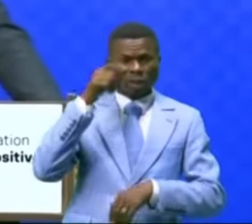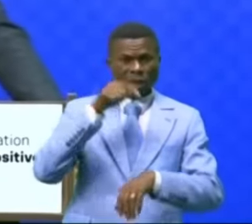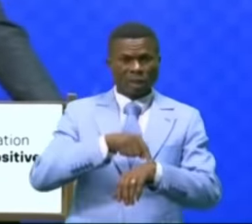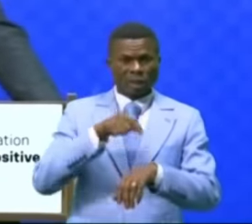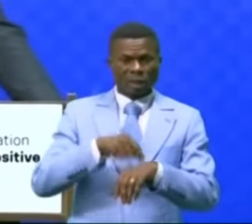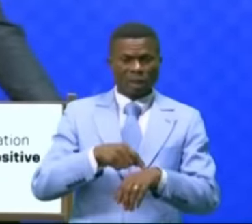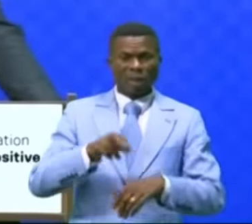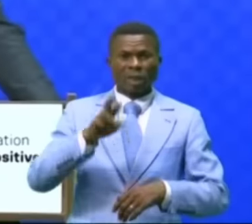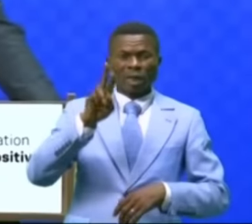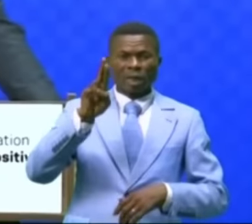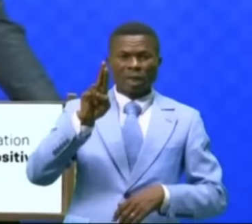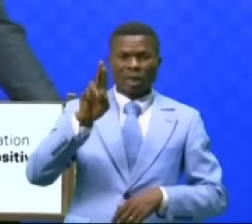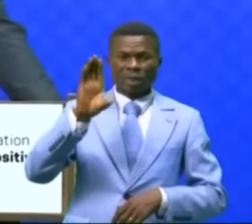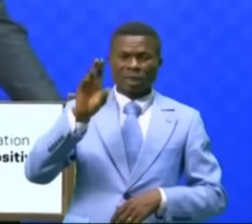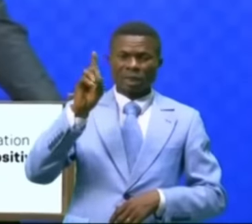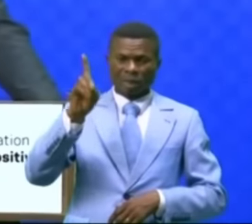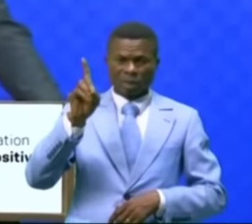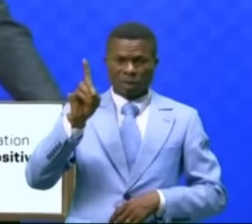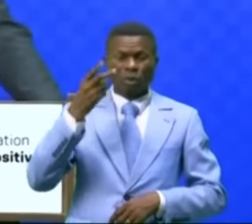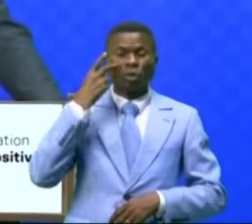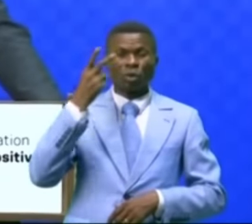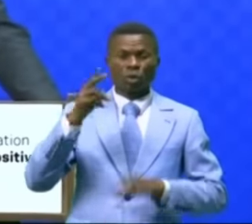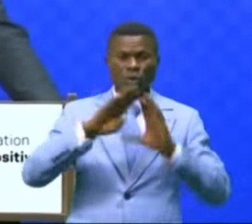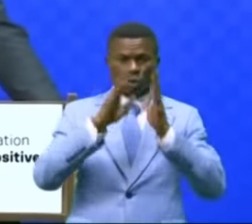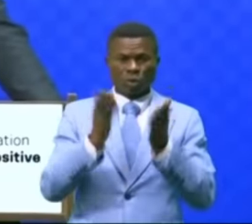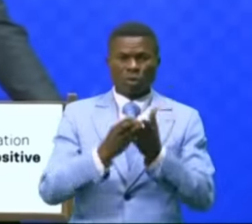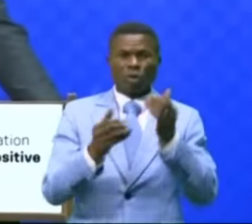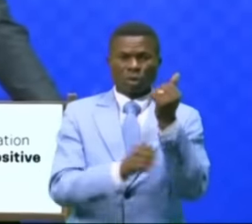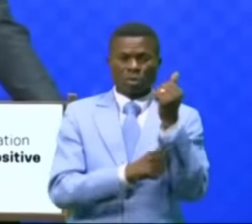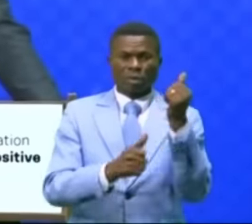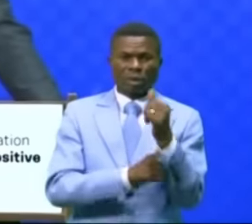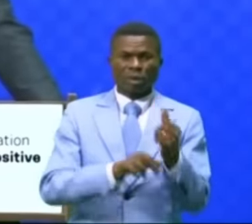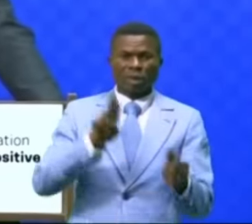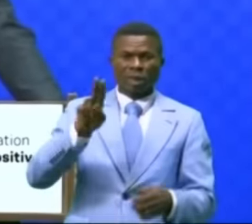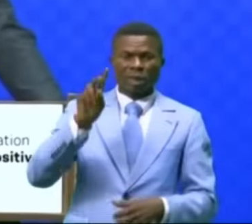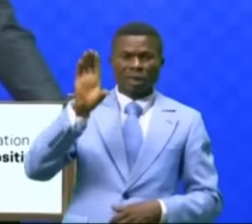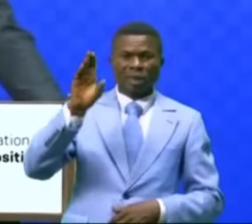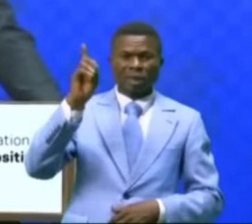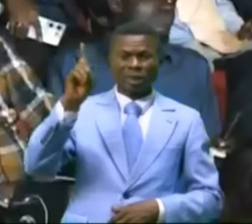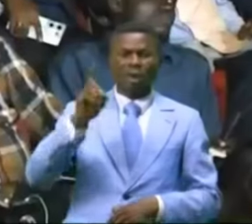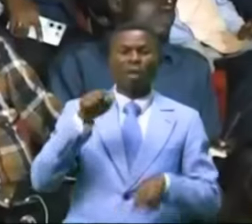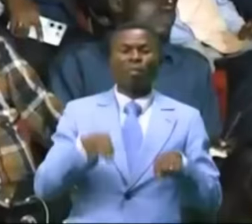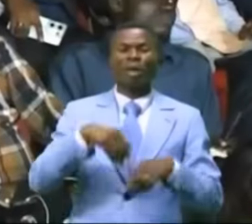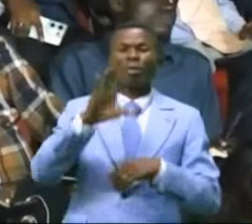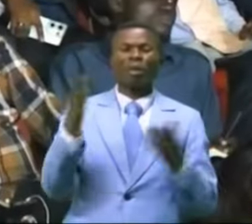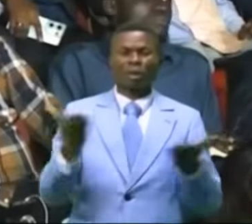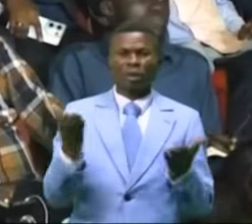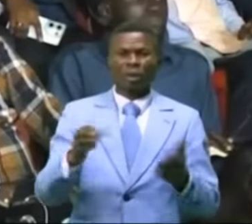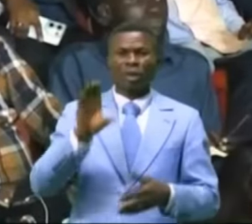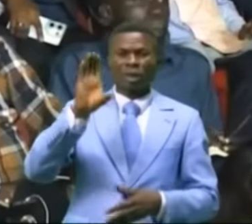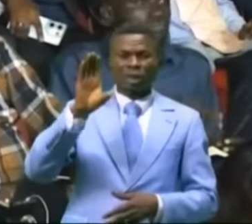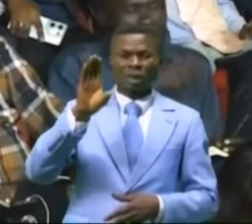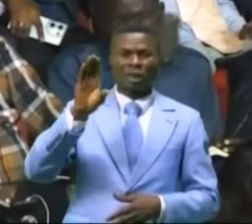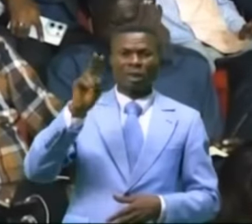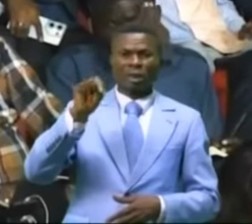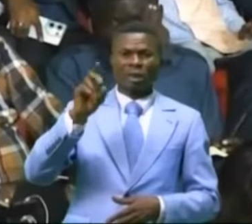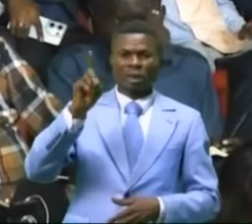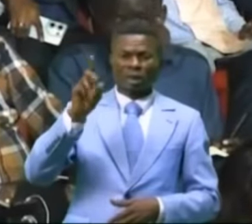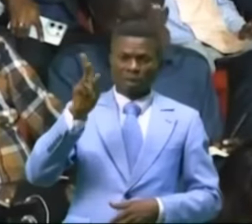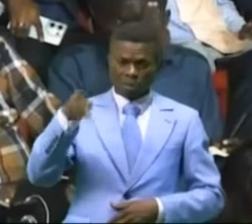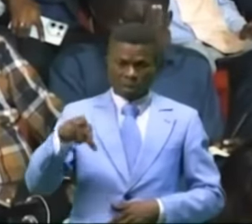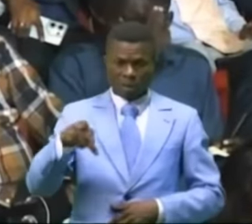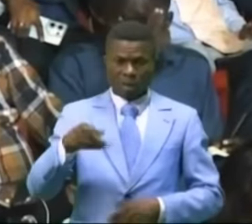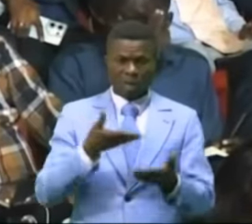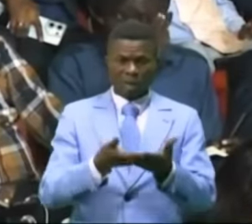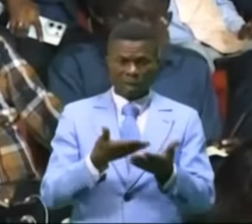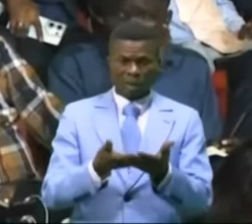RCD. Nous avions vu toutes les têtes couronnées du RCD. Où est-ce qu'ils sont aujourd'hui? Du CNDP. Là, ce n'est